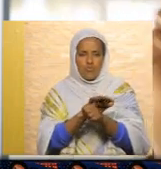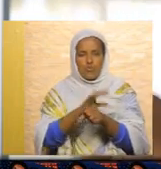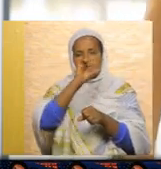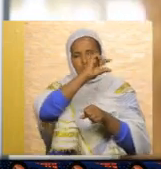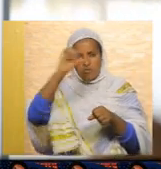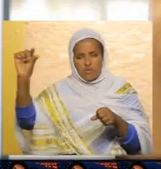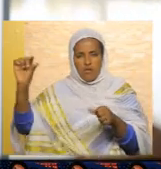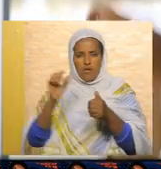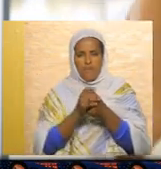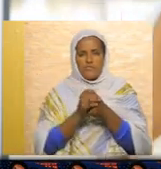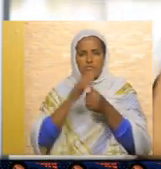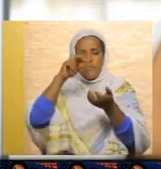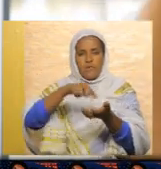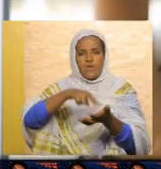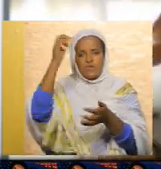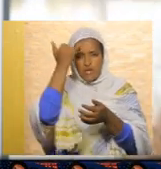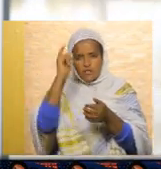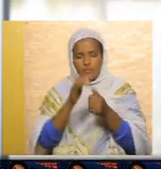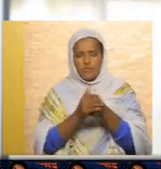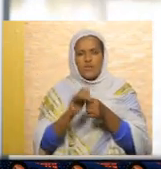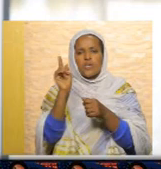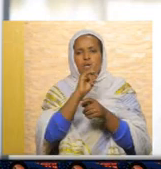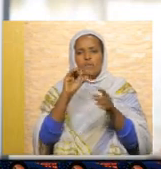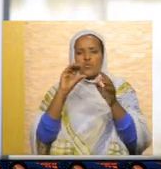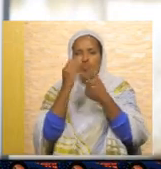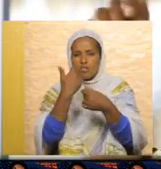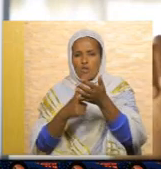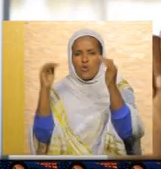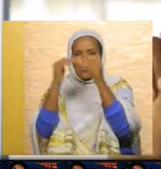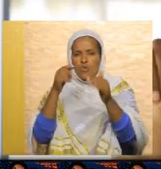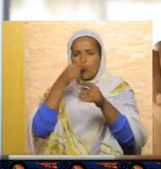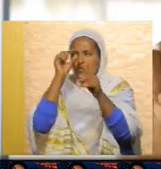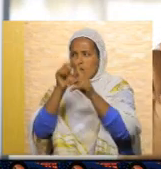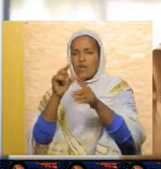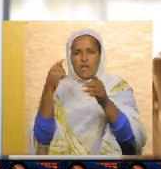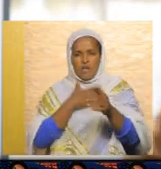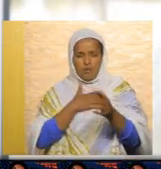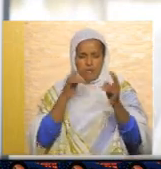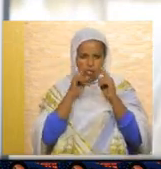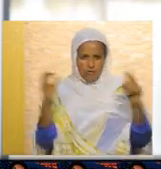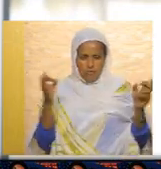ሴቶች ወንድ የሚሰራውን ሁሉ መስራት አለባት። እሱ የምዕራቡ ነው፣ የኔ አይደለም።